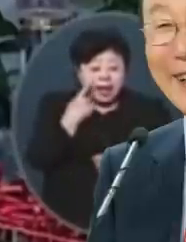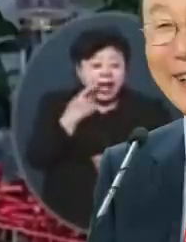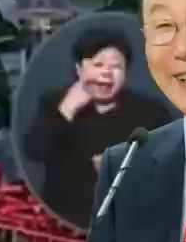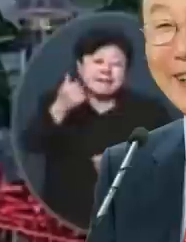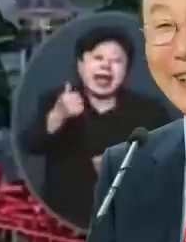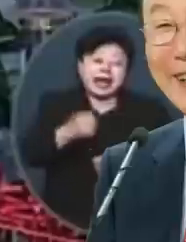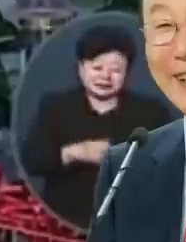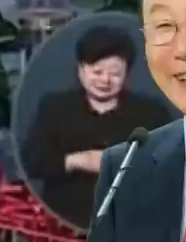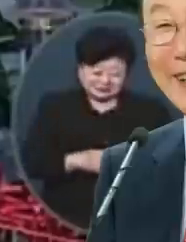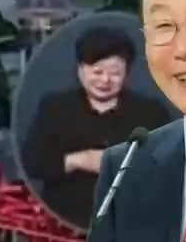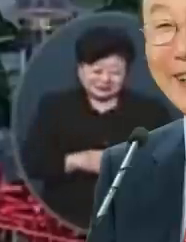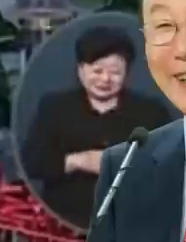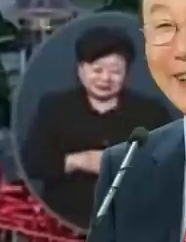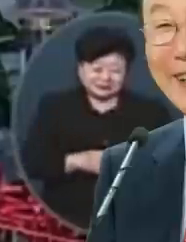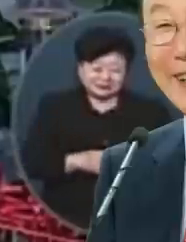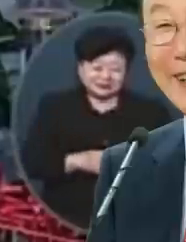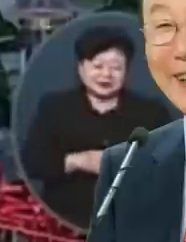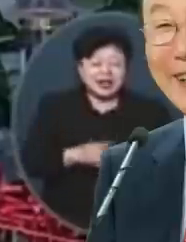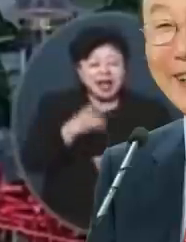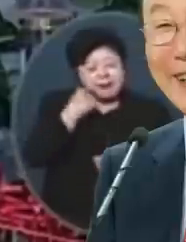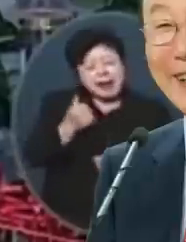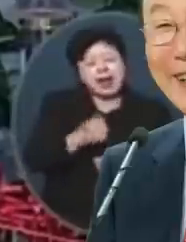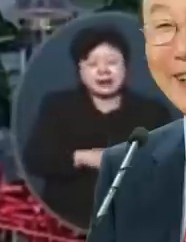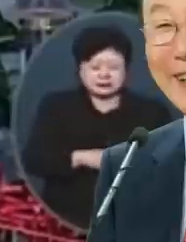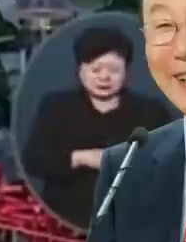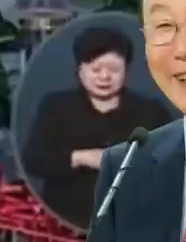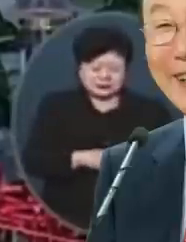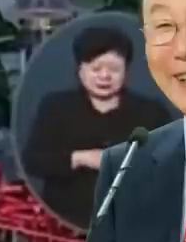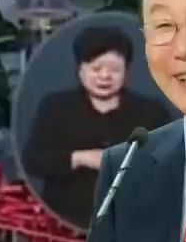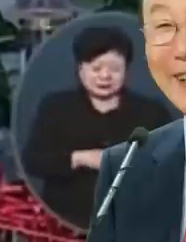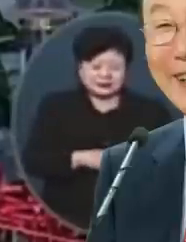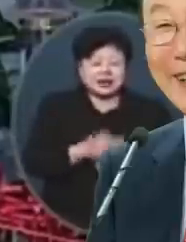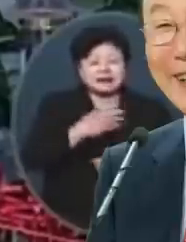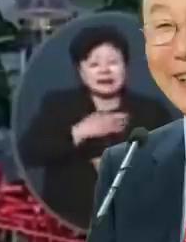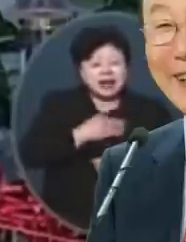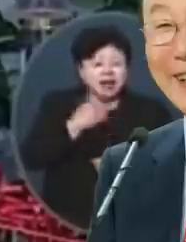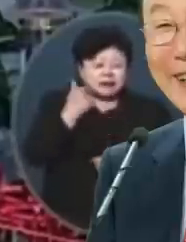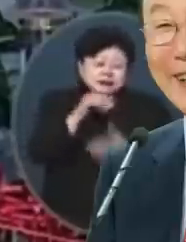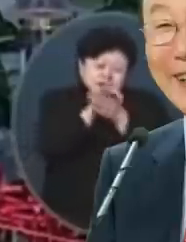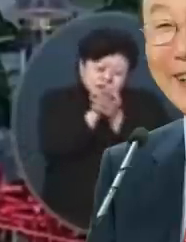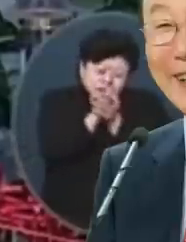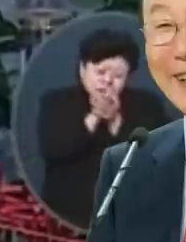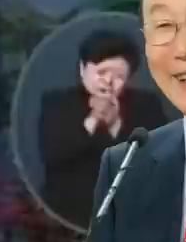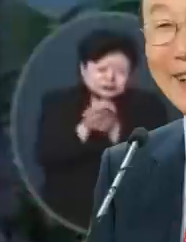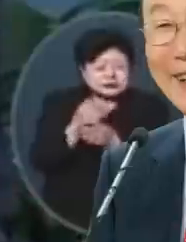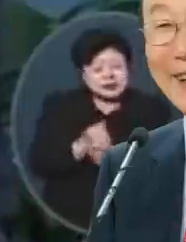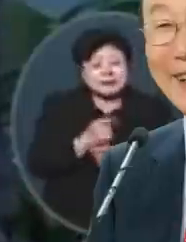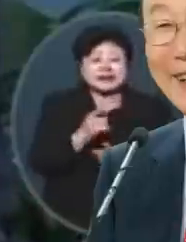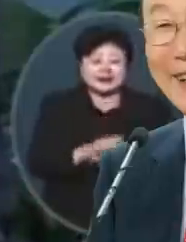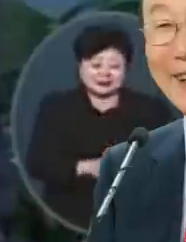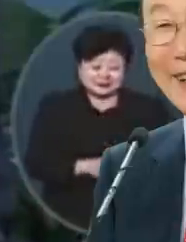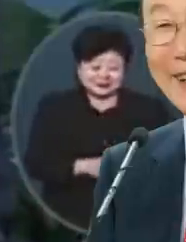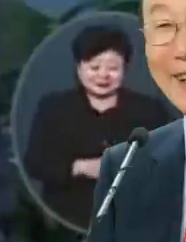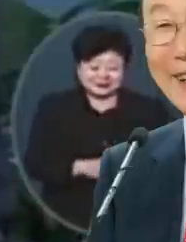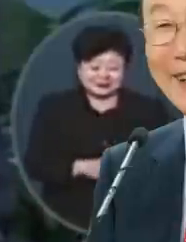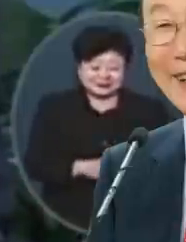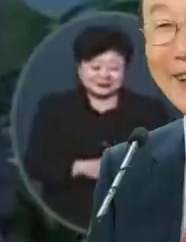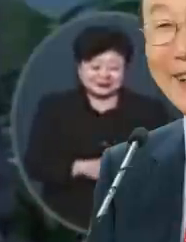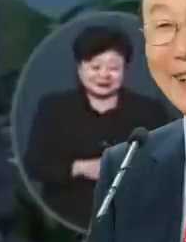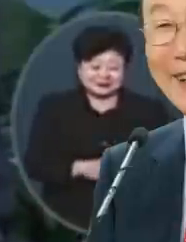아빠, 아버지, 나는 아버지께 기도하고 의지합니다.